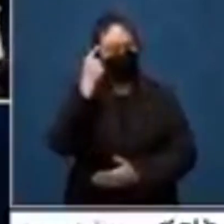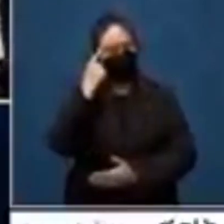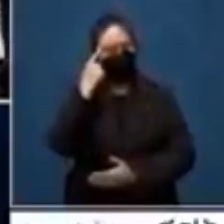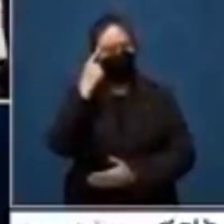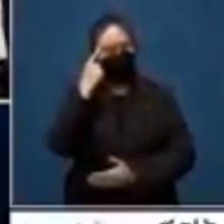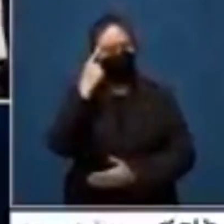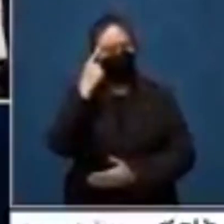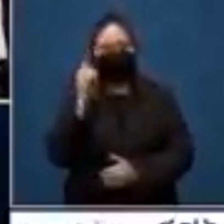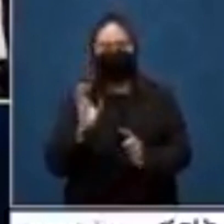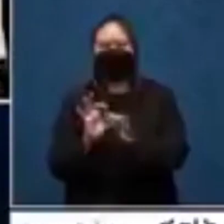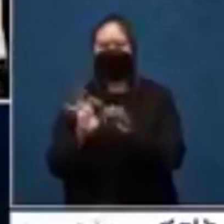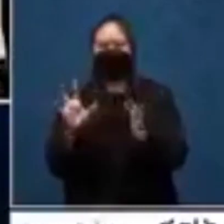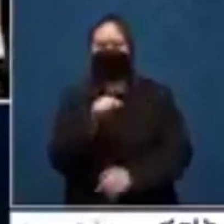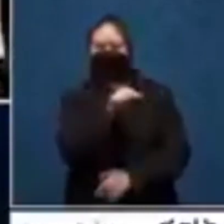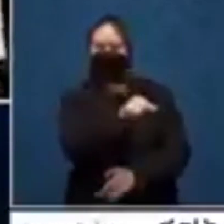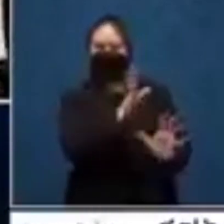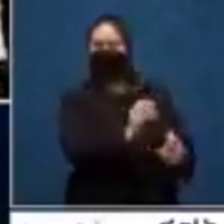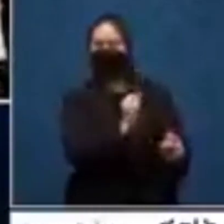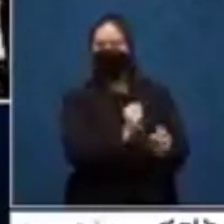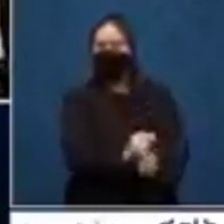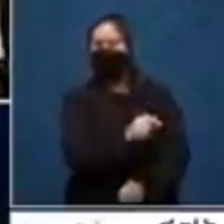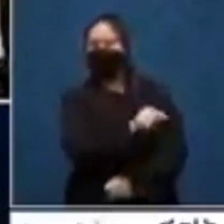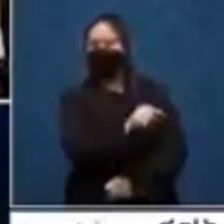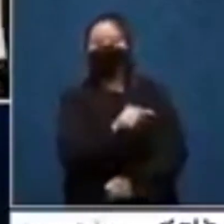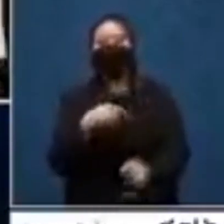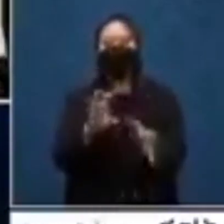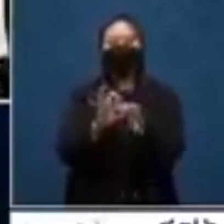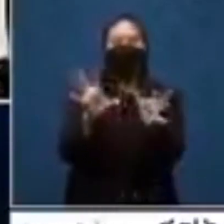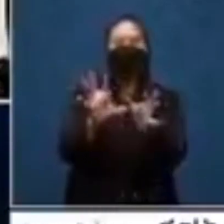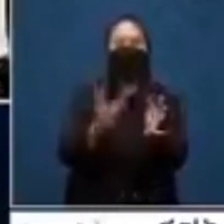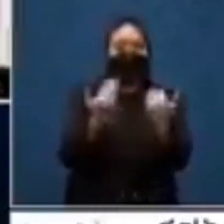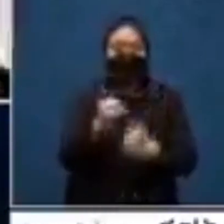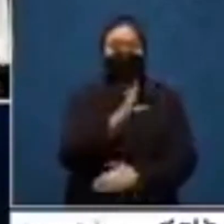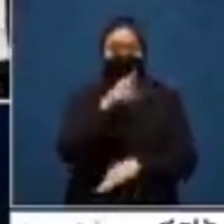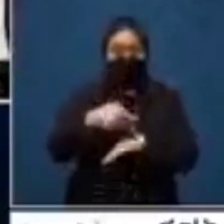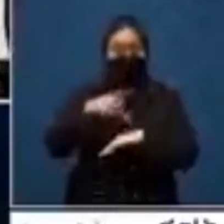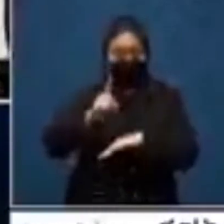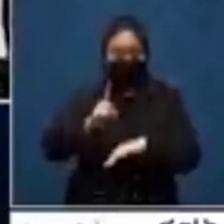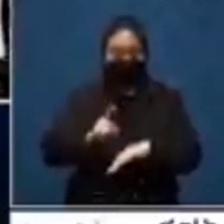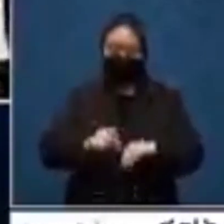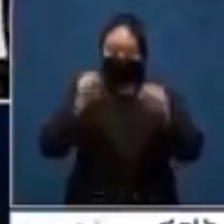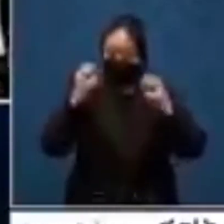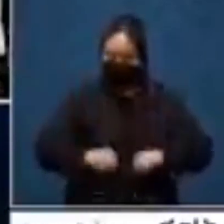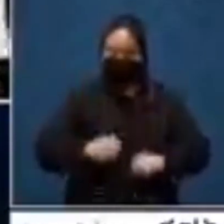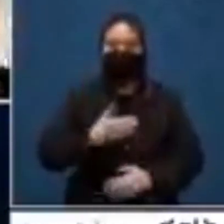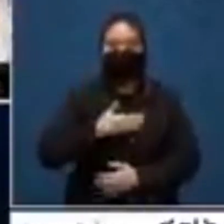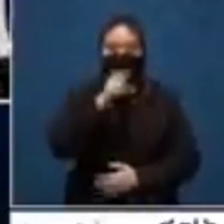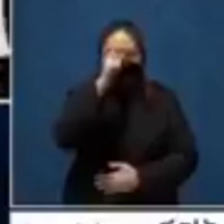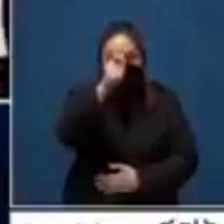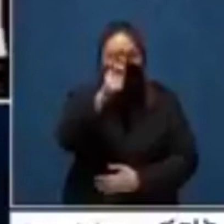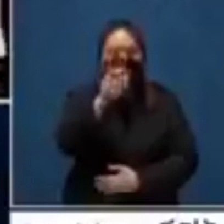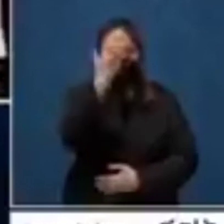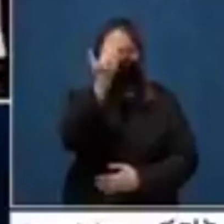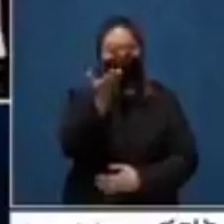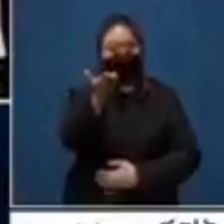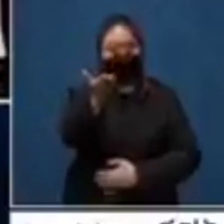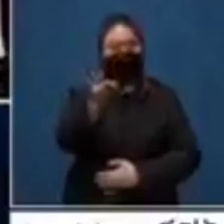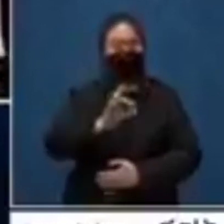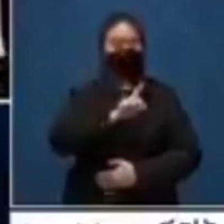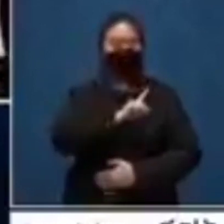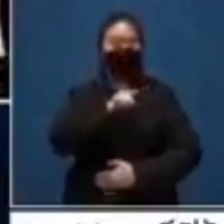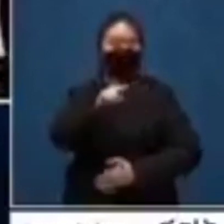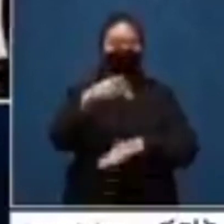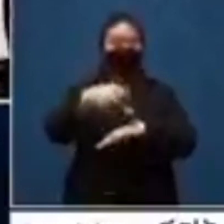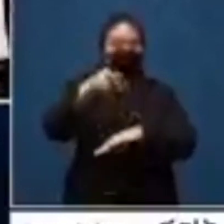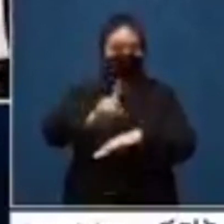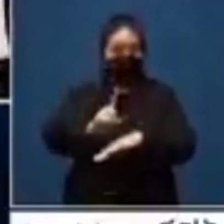ที่จะต้องอ้างเจ้าหน้าที่ดังนั้นเนี่ยนะครับถ้าท่านประธานวินิจฉัยเราเคารพครับเพราะท่านประธานกำลังทำหน้าที่ในฐานะประธานแต่การ